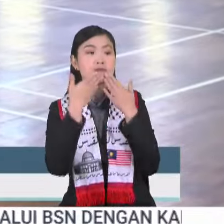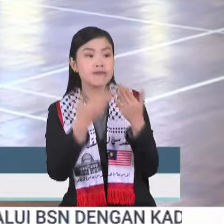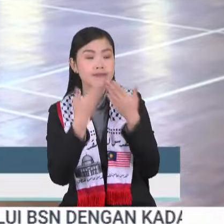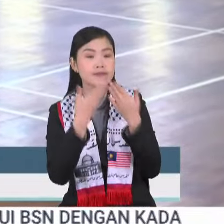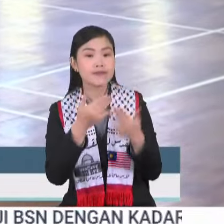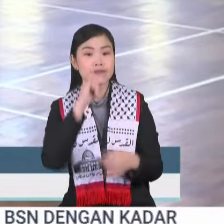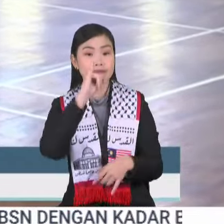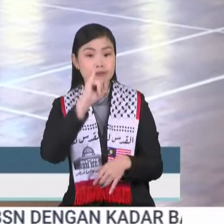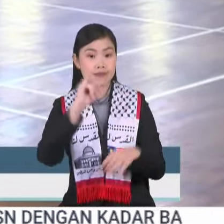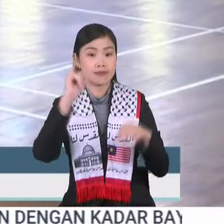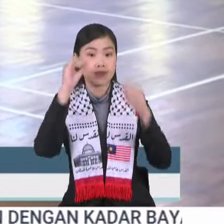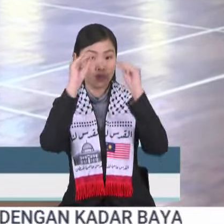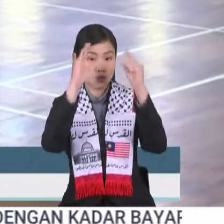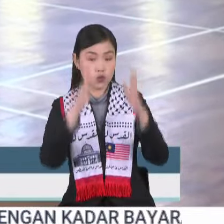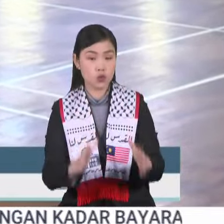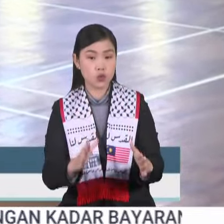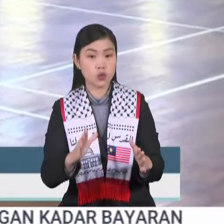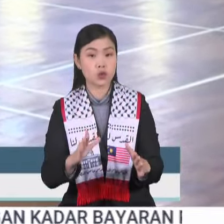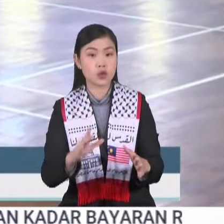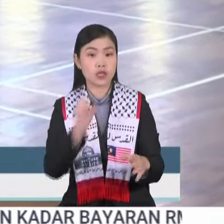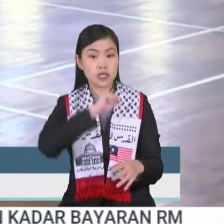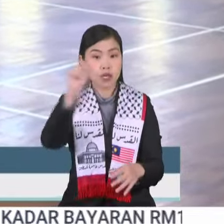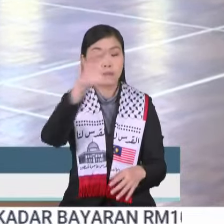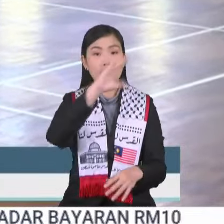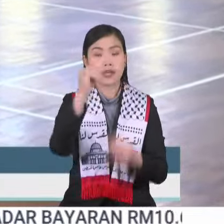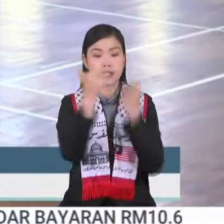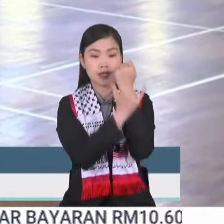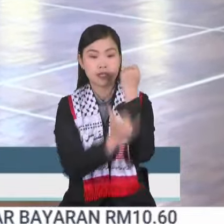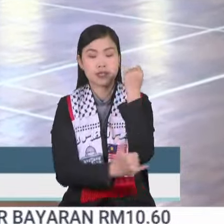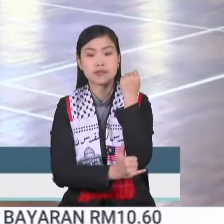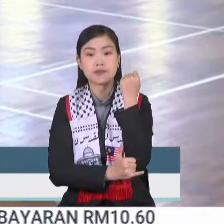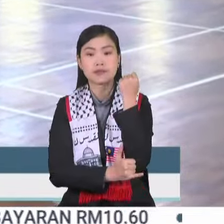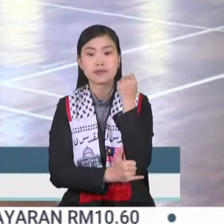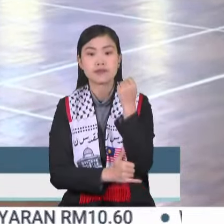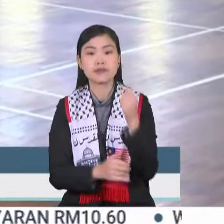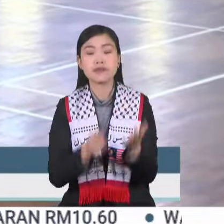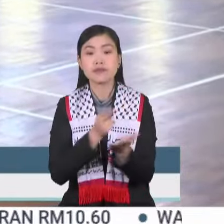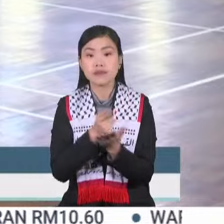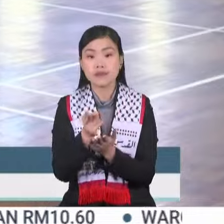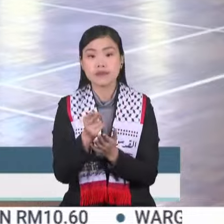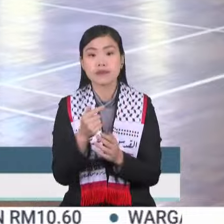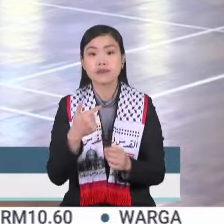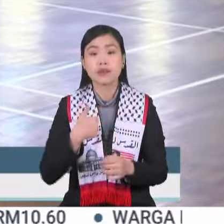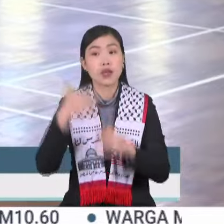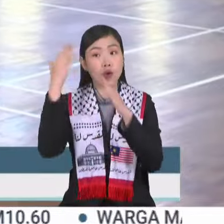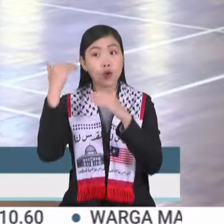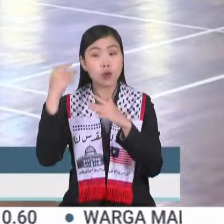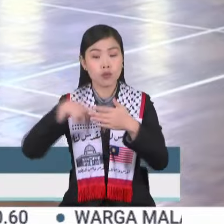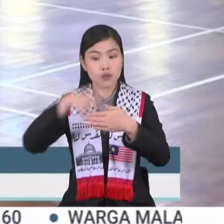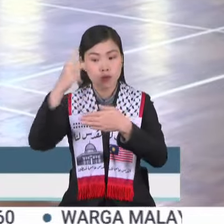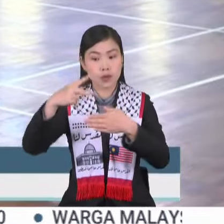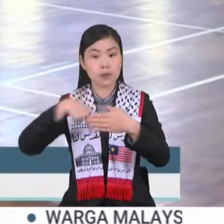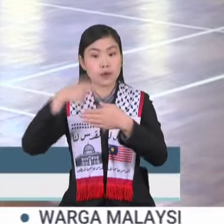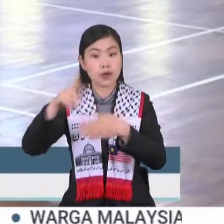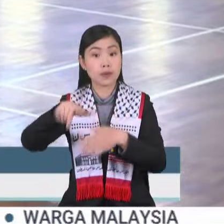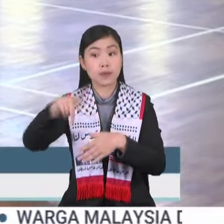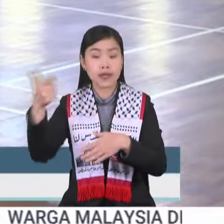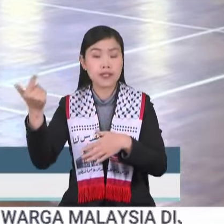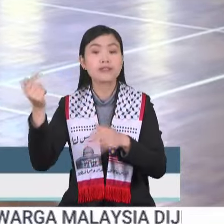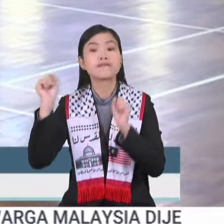Sabah dan yayasan ikhlas atas peluang untuk menerima sumbangan ini Dan juga saya harap program-program seperti ini